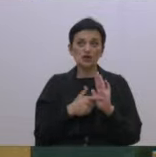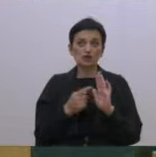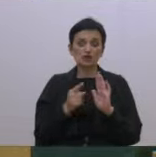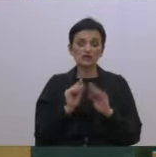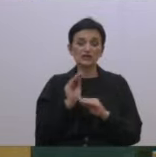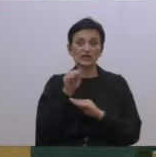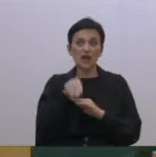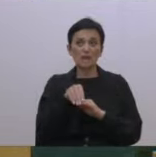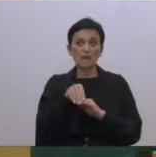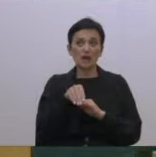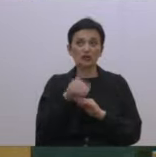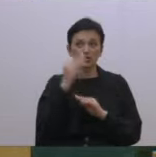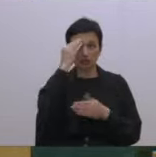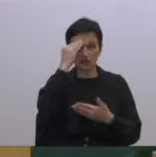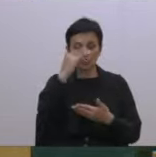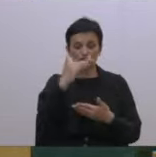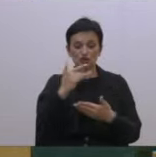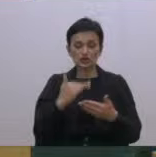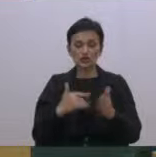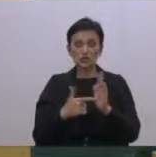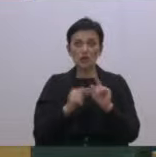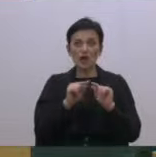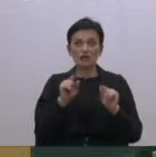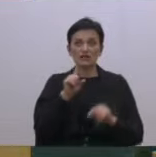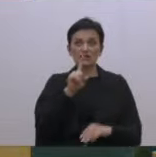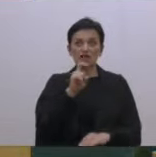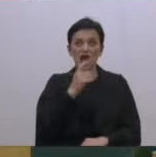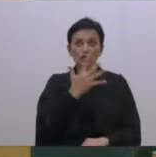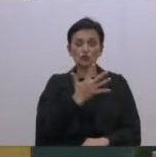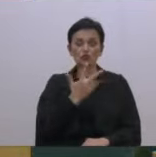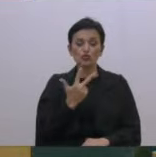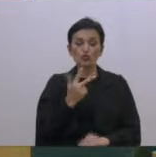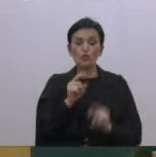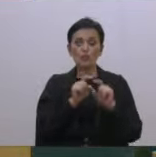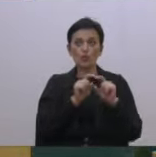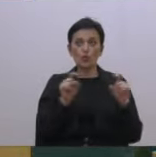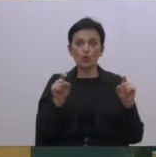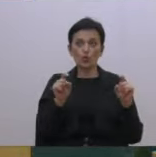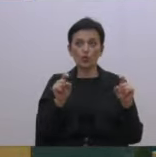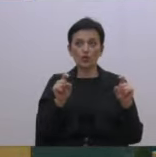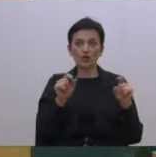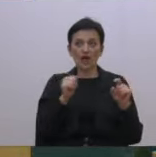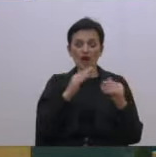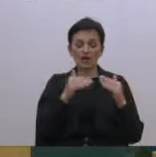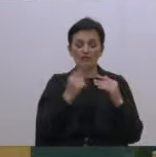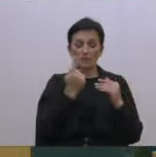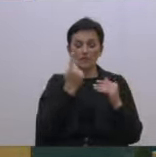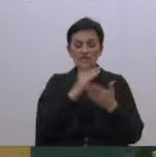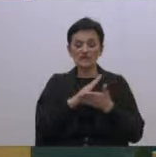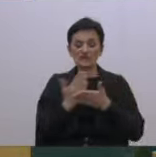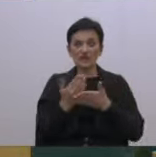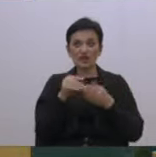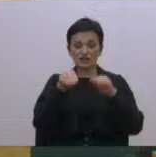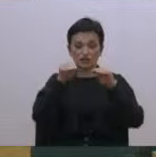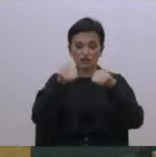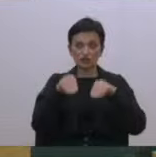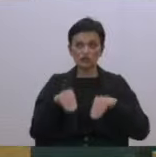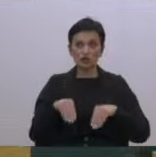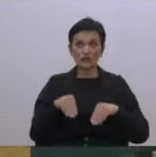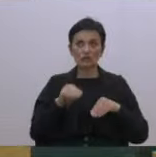დაემატა შემდეგი შინაარსის მეშვიდე პუნქტში 153-ე ოხლის აქვე პუნქტის პირველი ნაწილის ჩამოყალიბდა